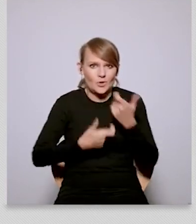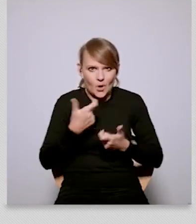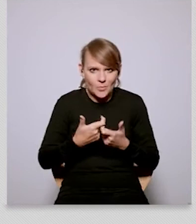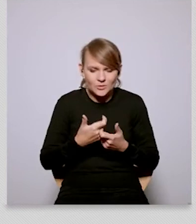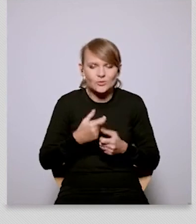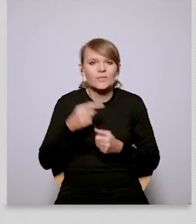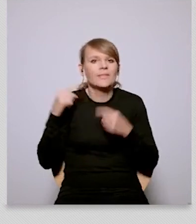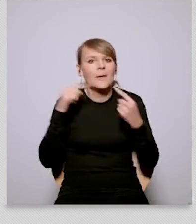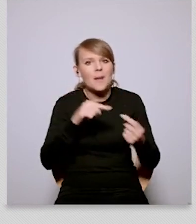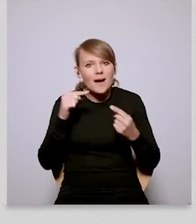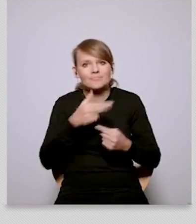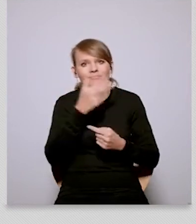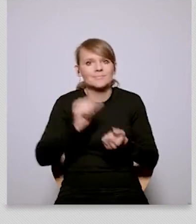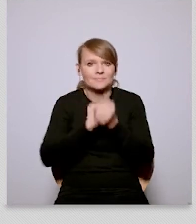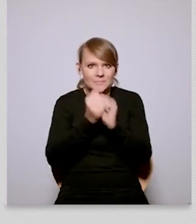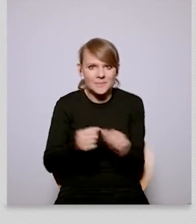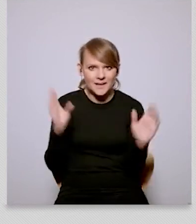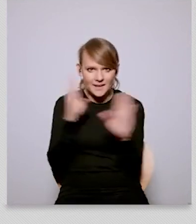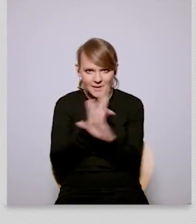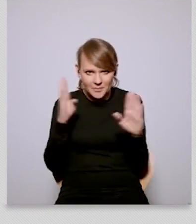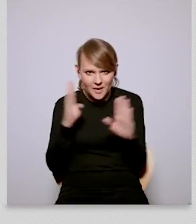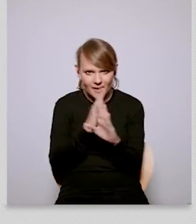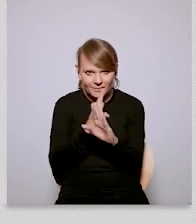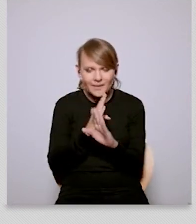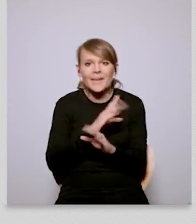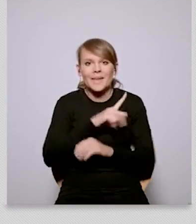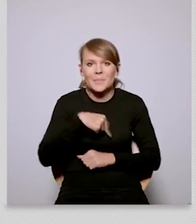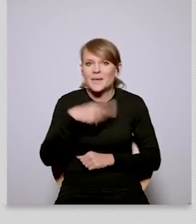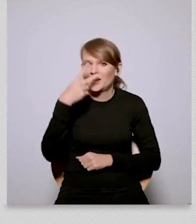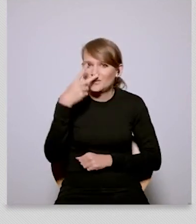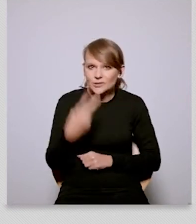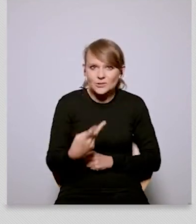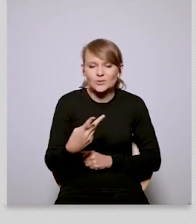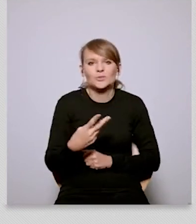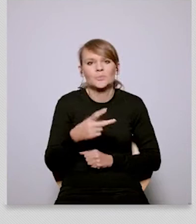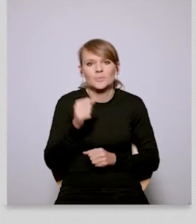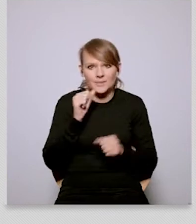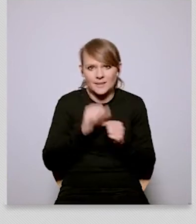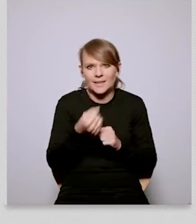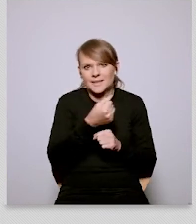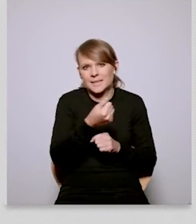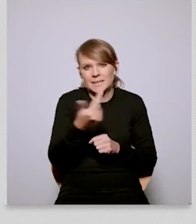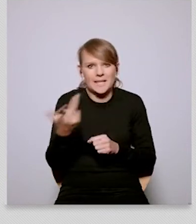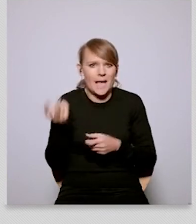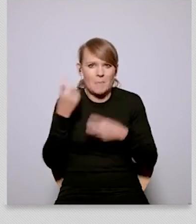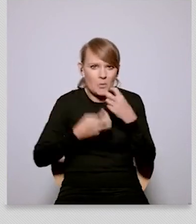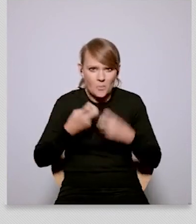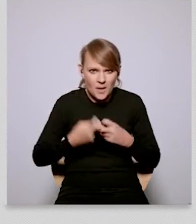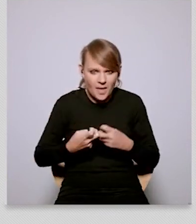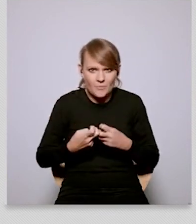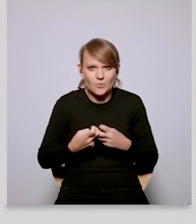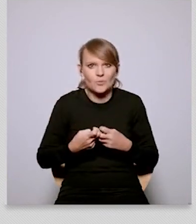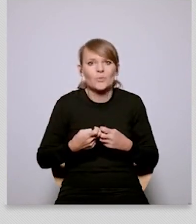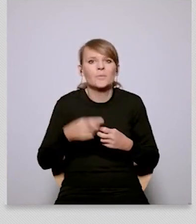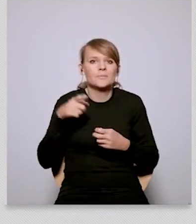debatę o zmianach klimatu i widzimy że jest kilka problemów które tutaj podkreślano jeżeli chodzi o